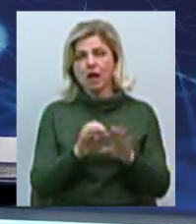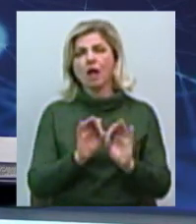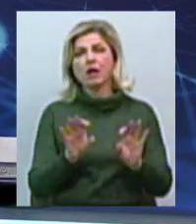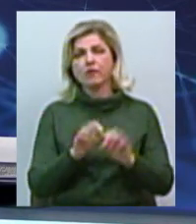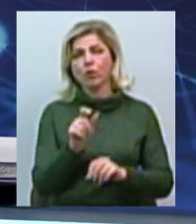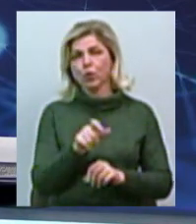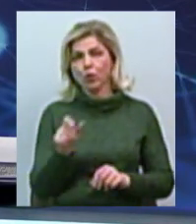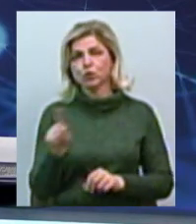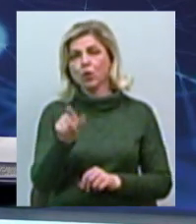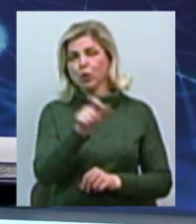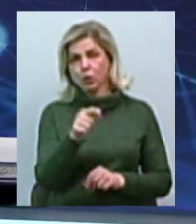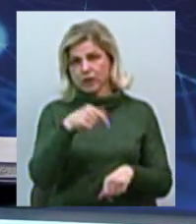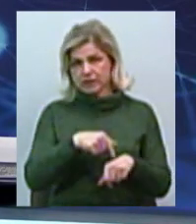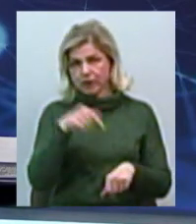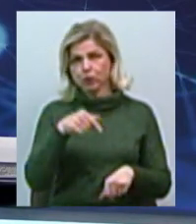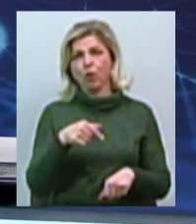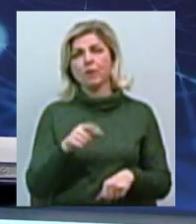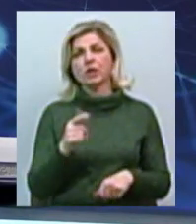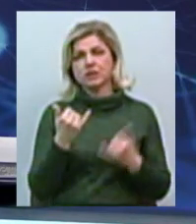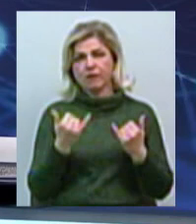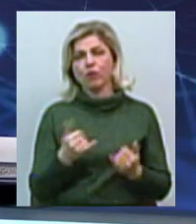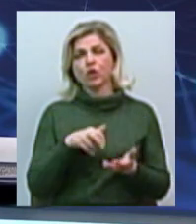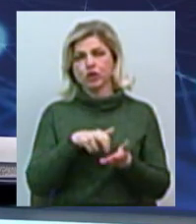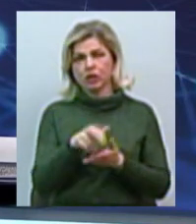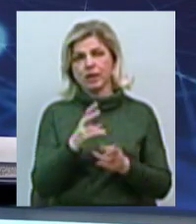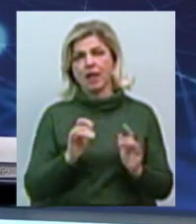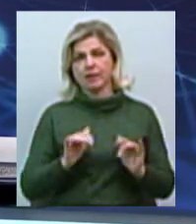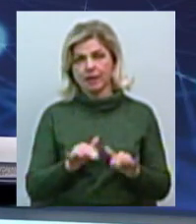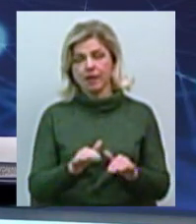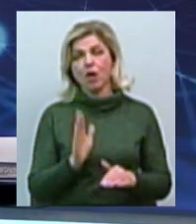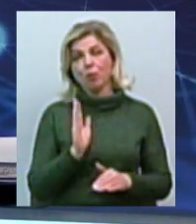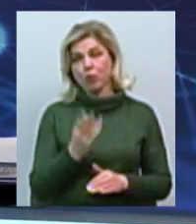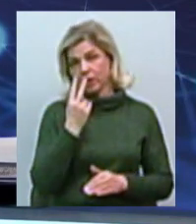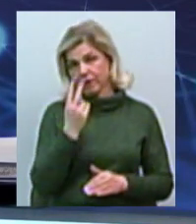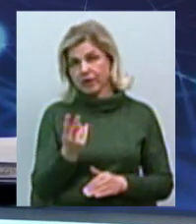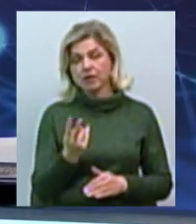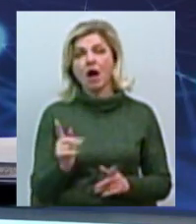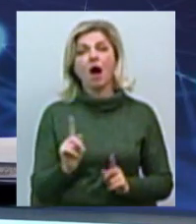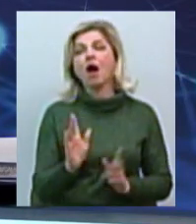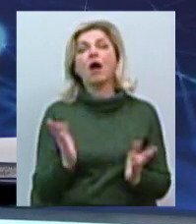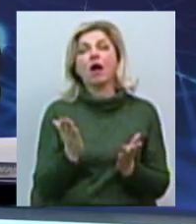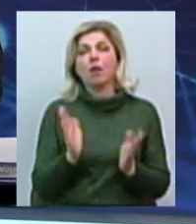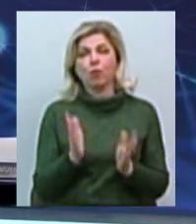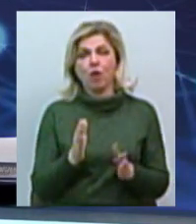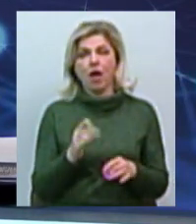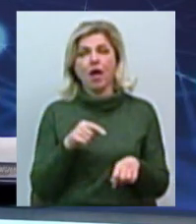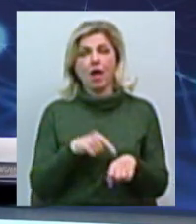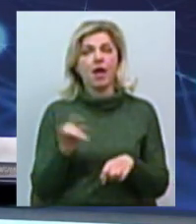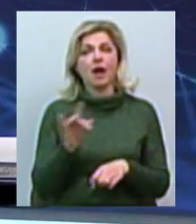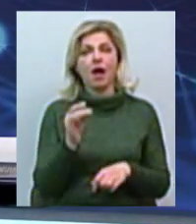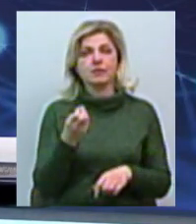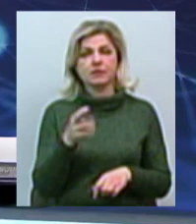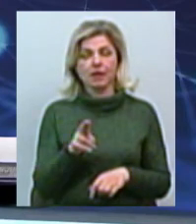щоб люди свідомо сьогодні йшли на якісь дії. І будемо дивитися, яка буде реакція.